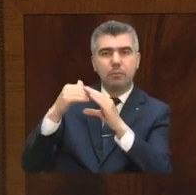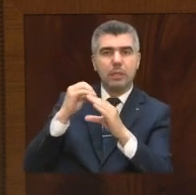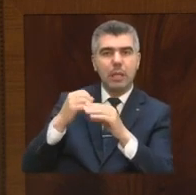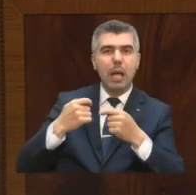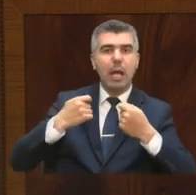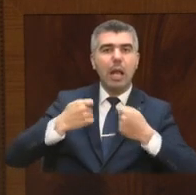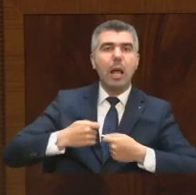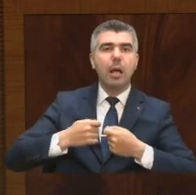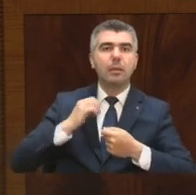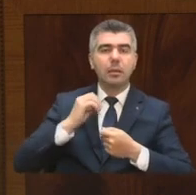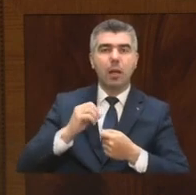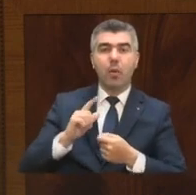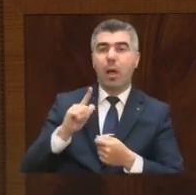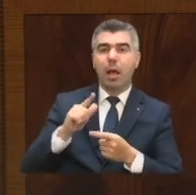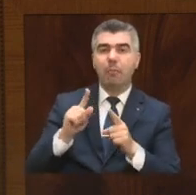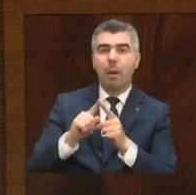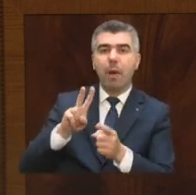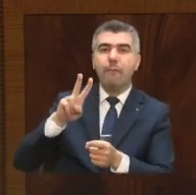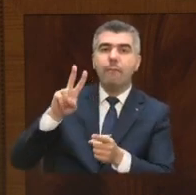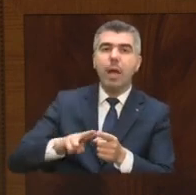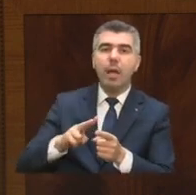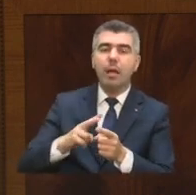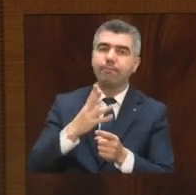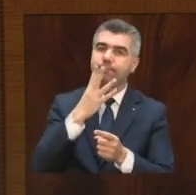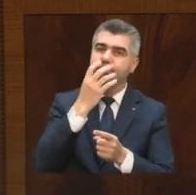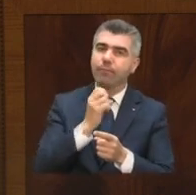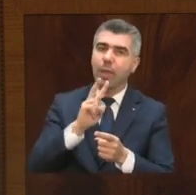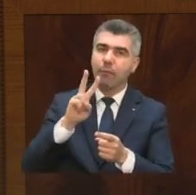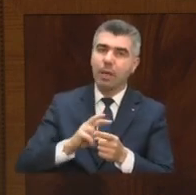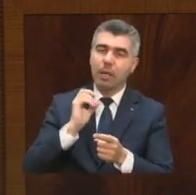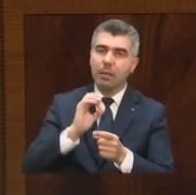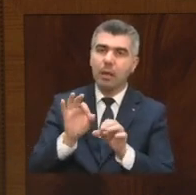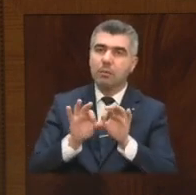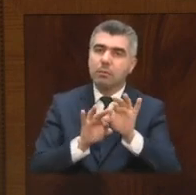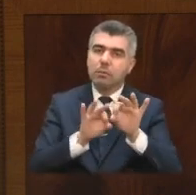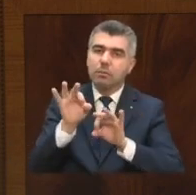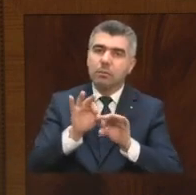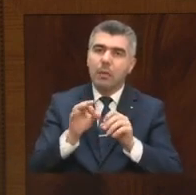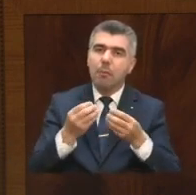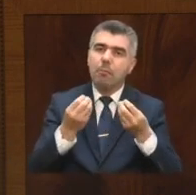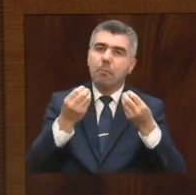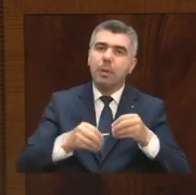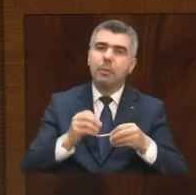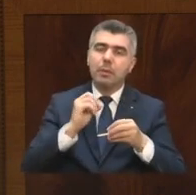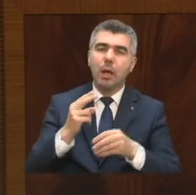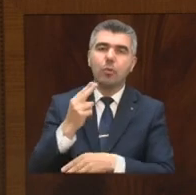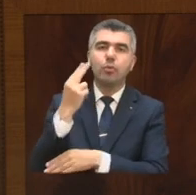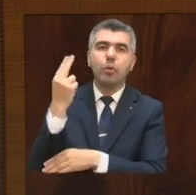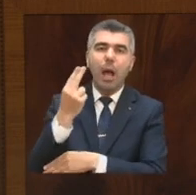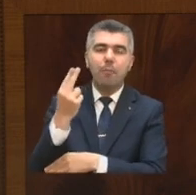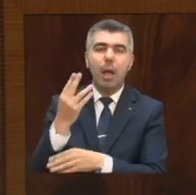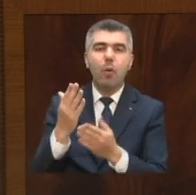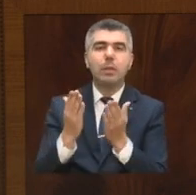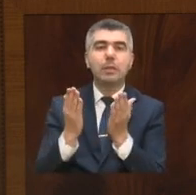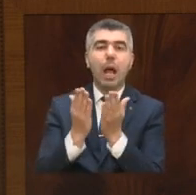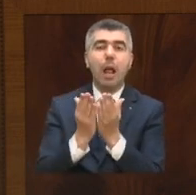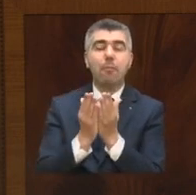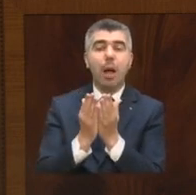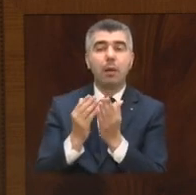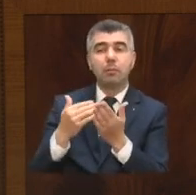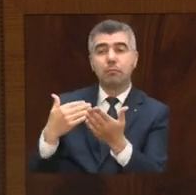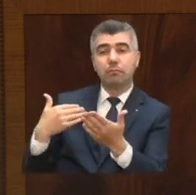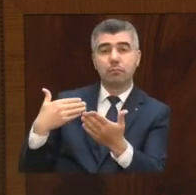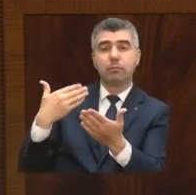السيد الرئيس الا بعض الحقيقه المؤلمه ام هو تخطيط للاخفاق ورهل الجامعه والطلبه لعقود من الزمن